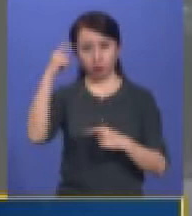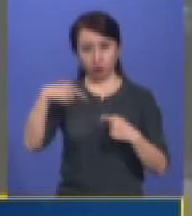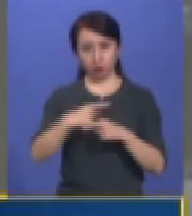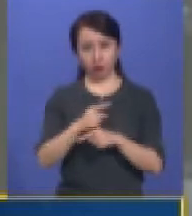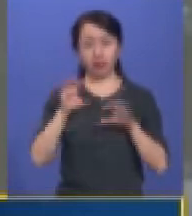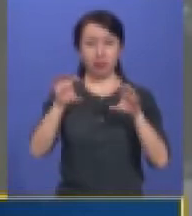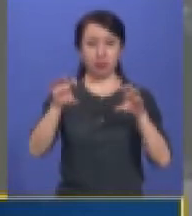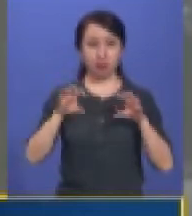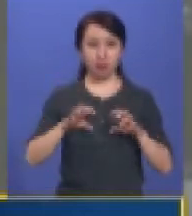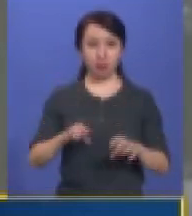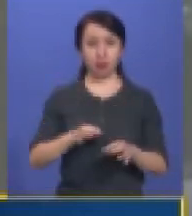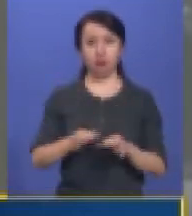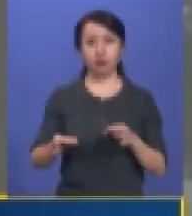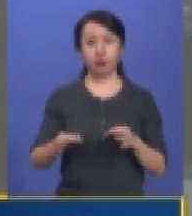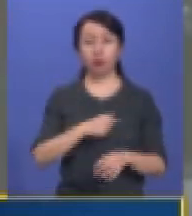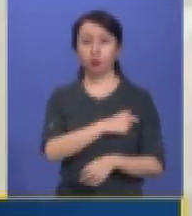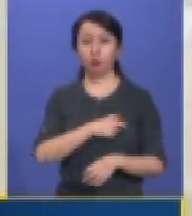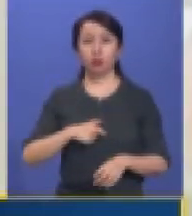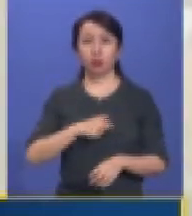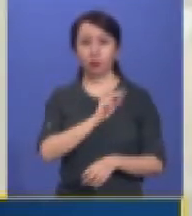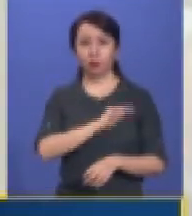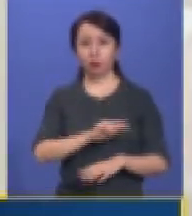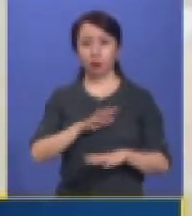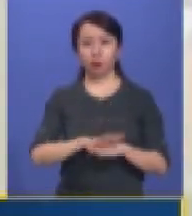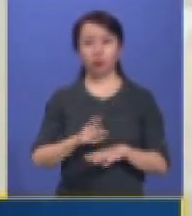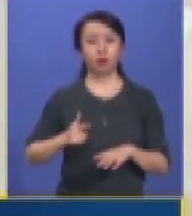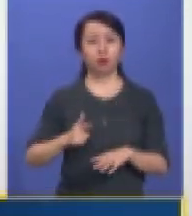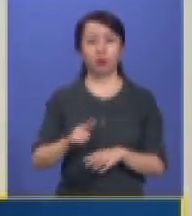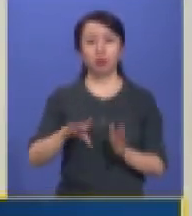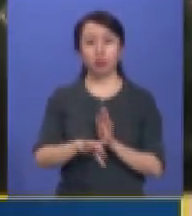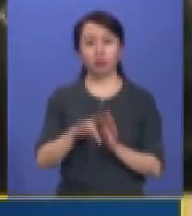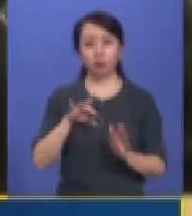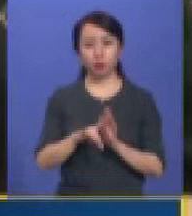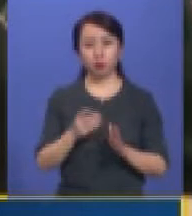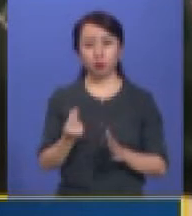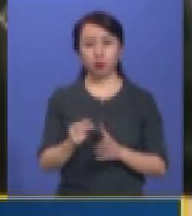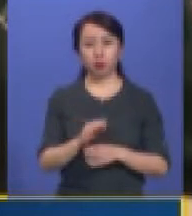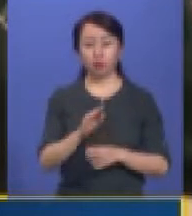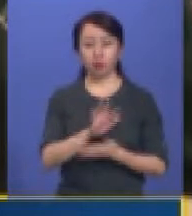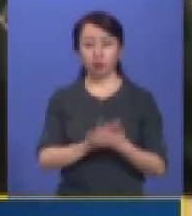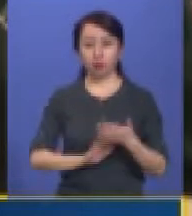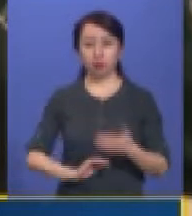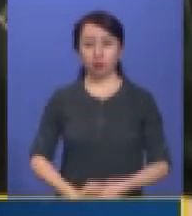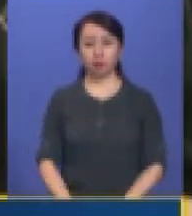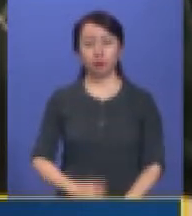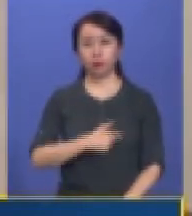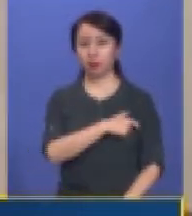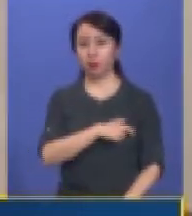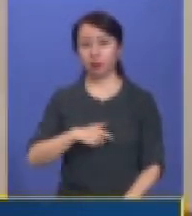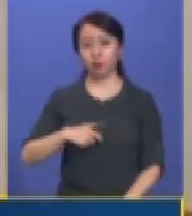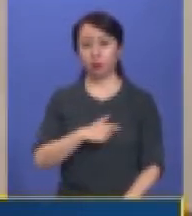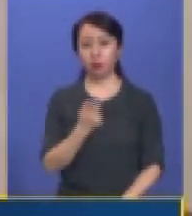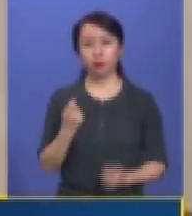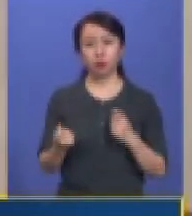технологиям, законодательству в сфере депутатской деятельности, формам взаимодействия с избирателями, бюджетными процессами. Депутаты